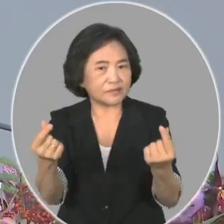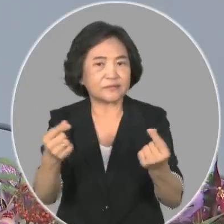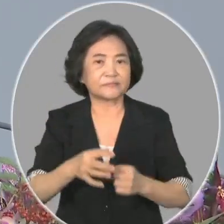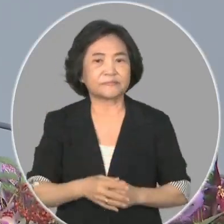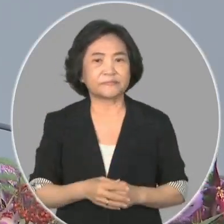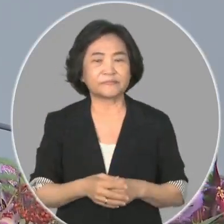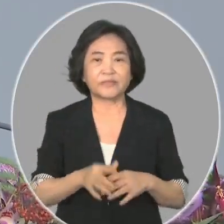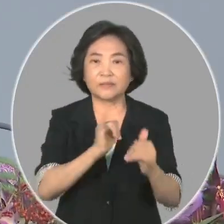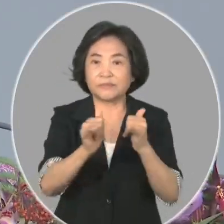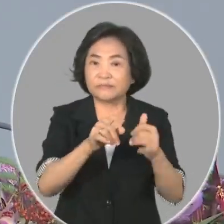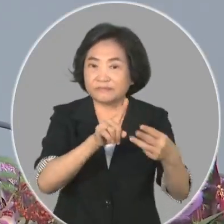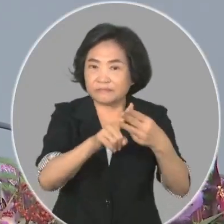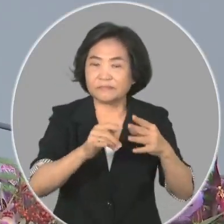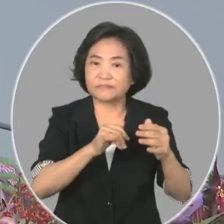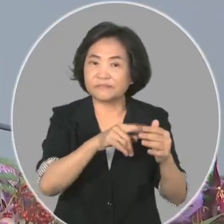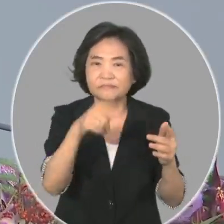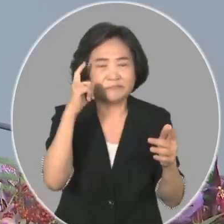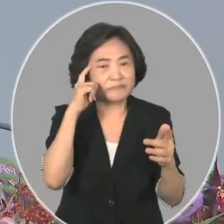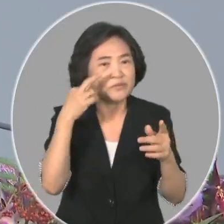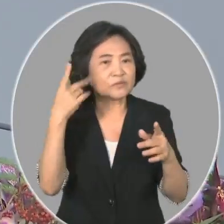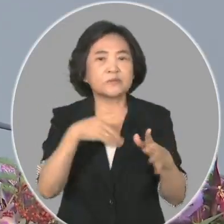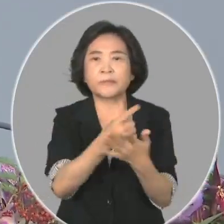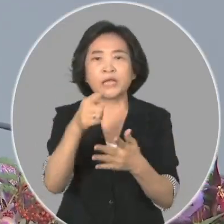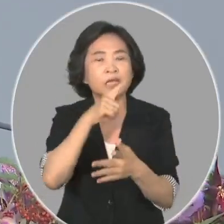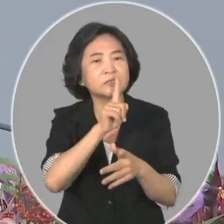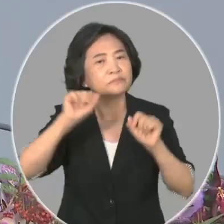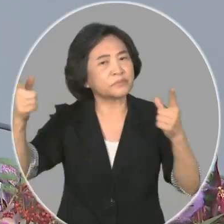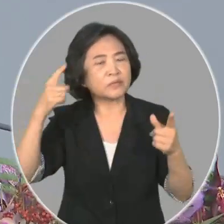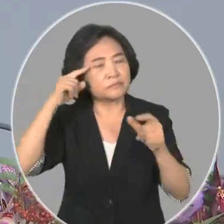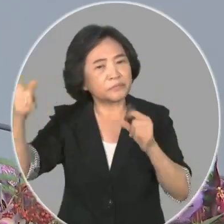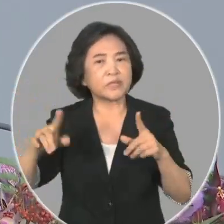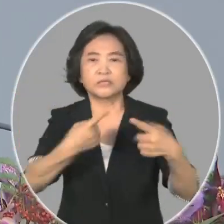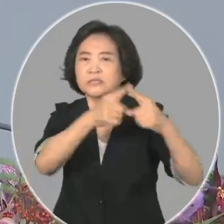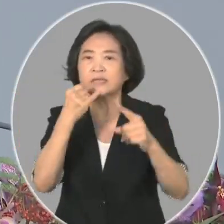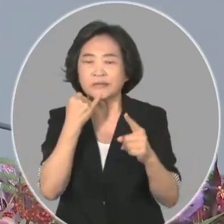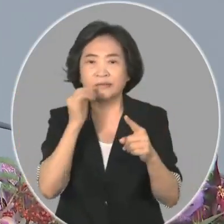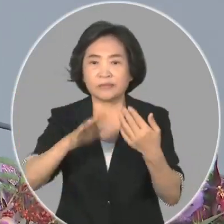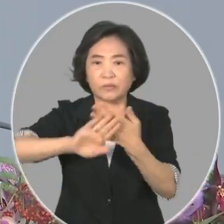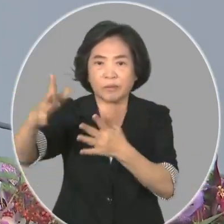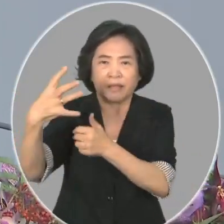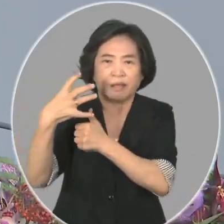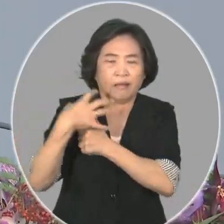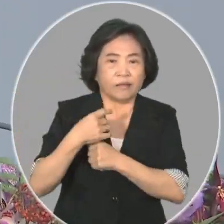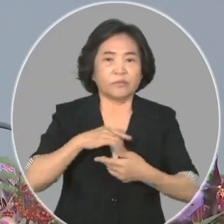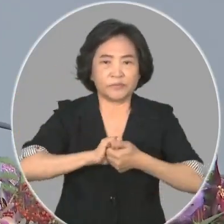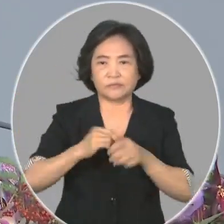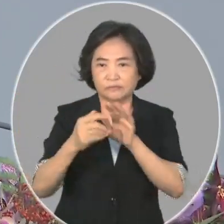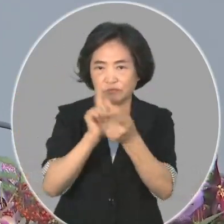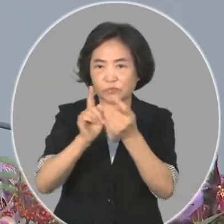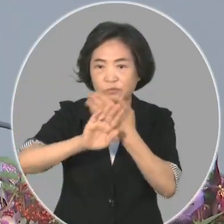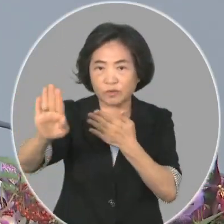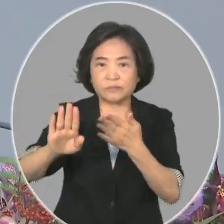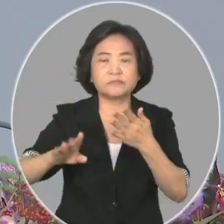有不同的立场，可以相互争辩，但不论外在的压力有多大，我们都要坚持